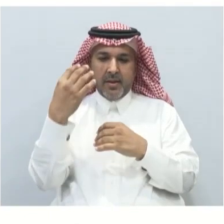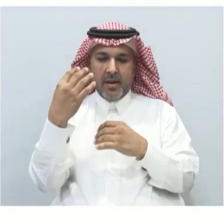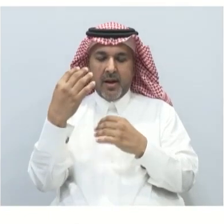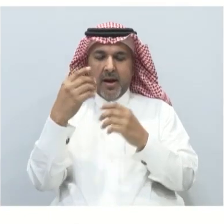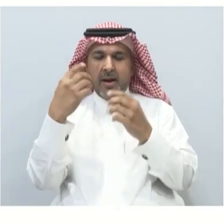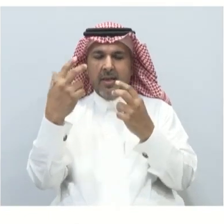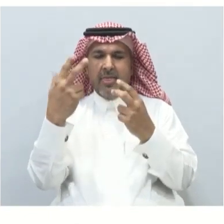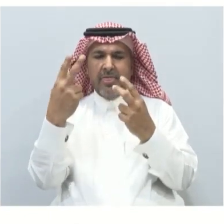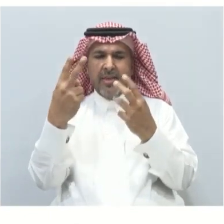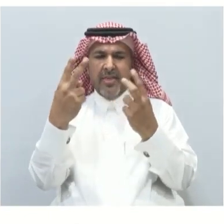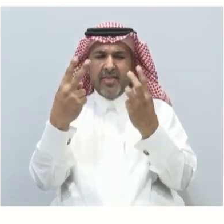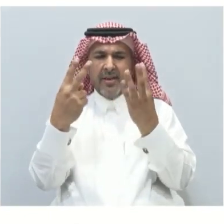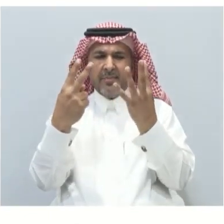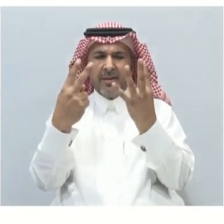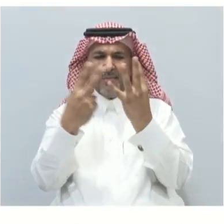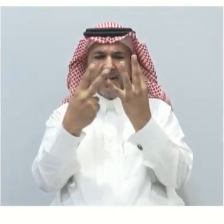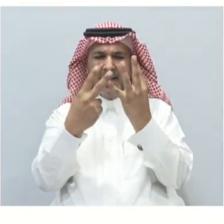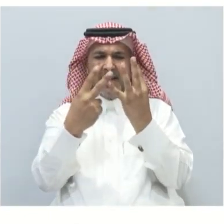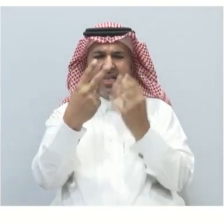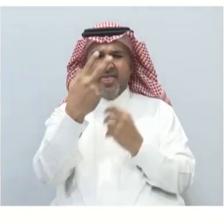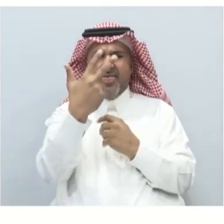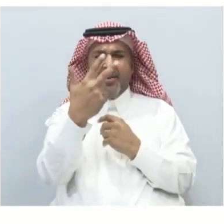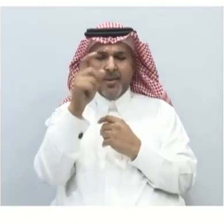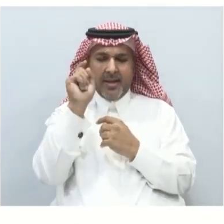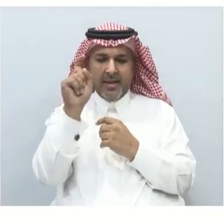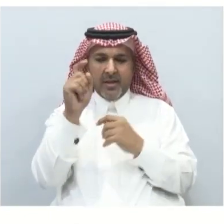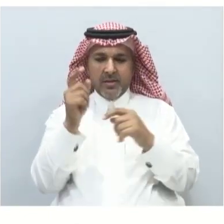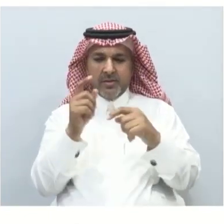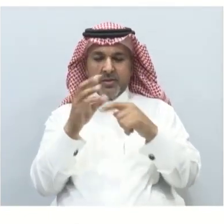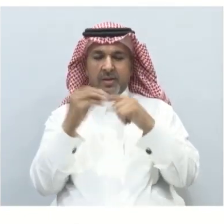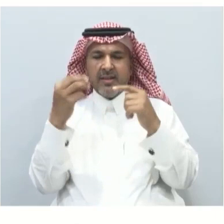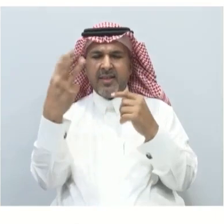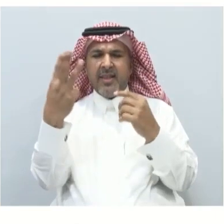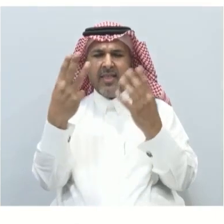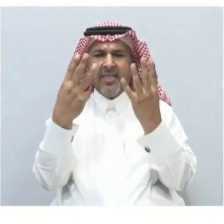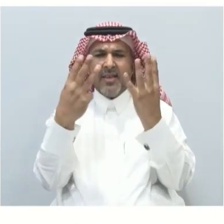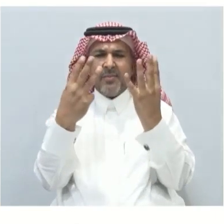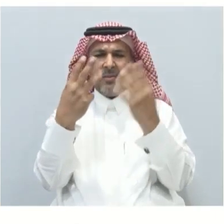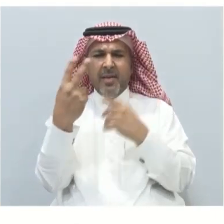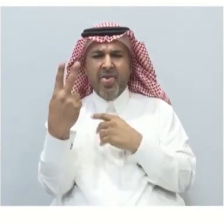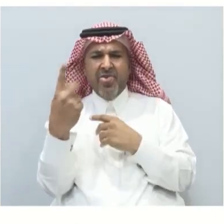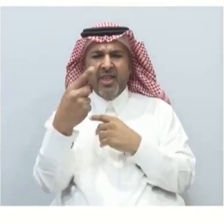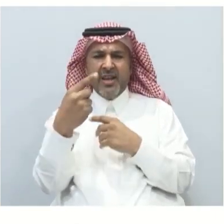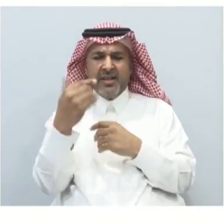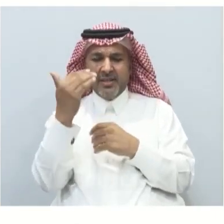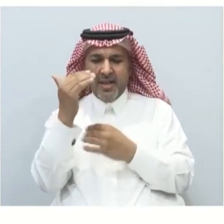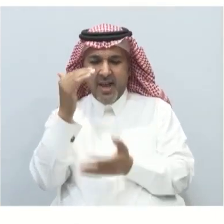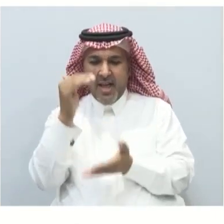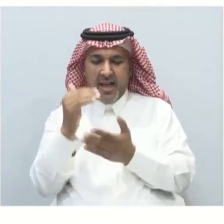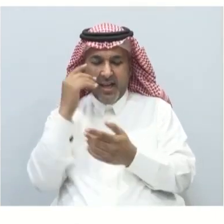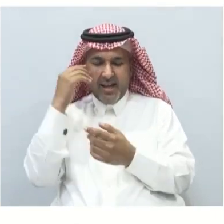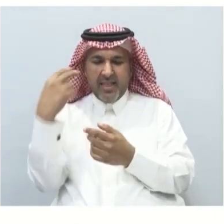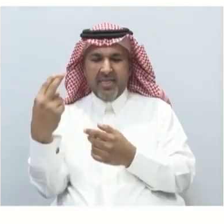اس 8 اكس ناقص 12 اقل من 2 اس